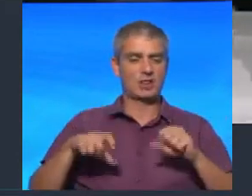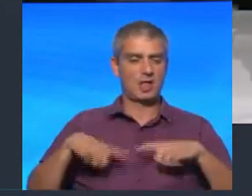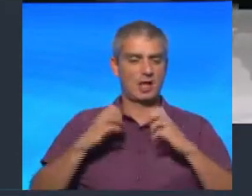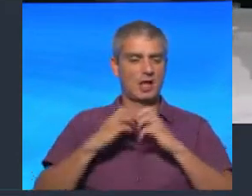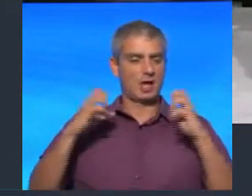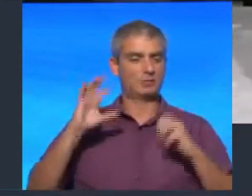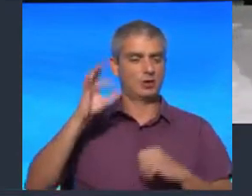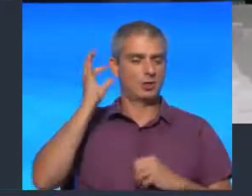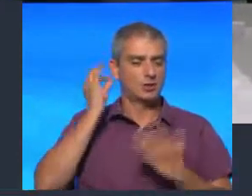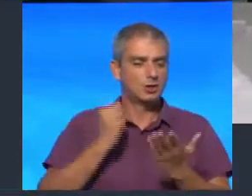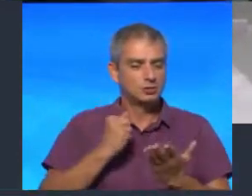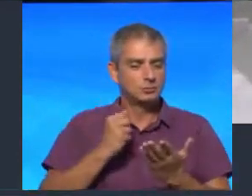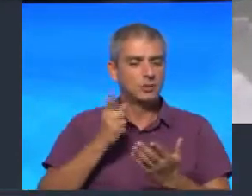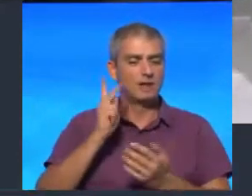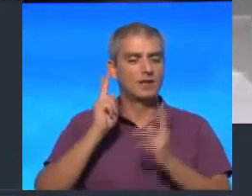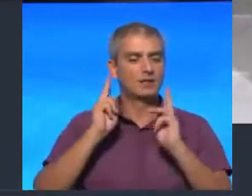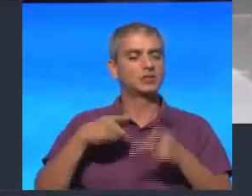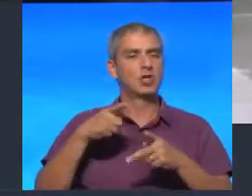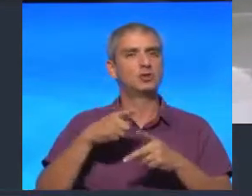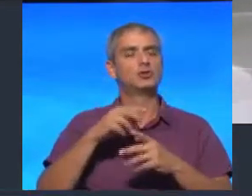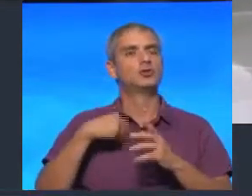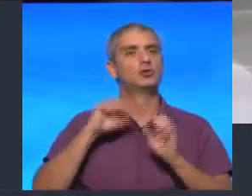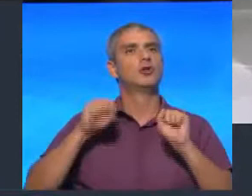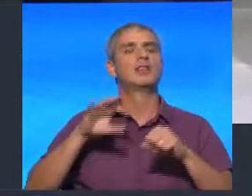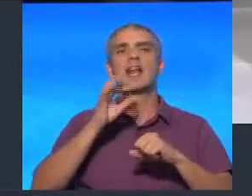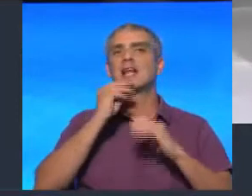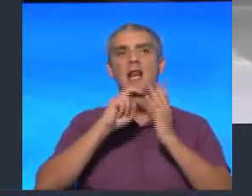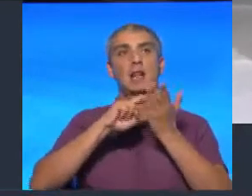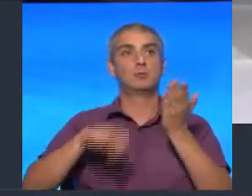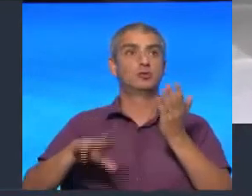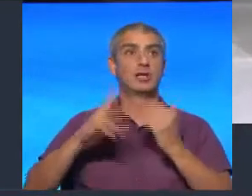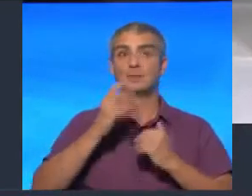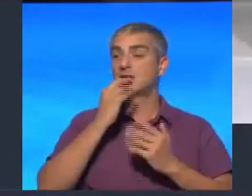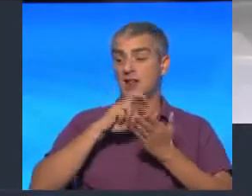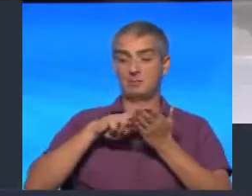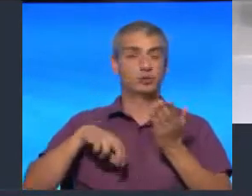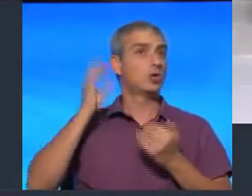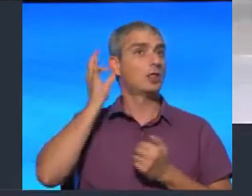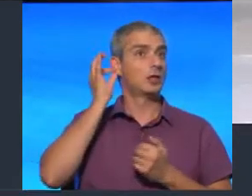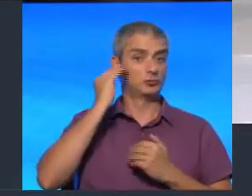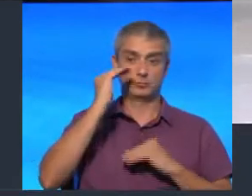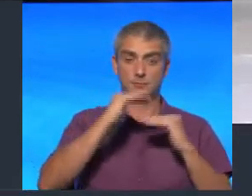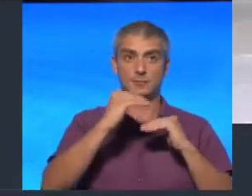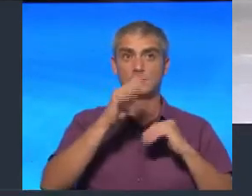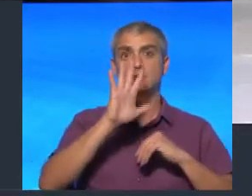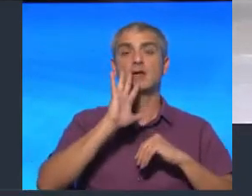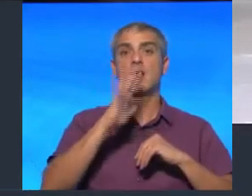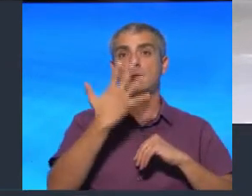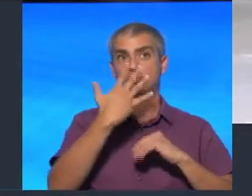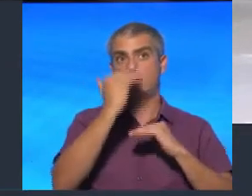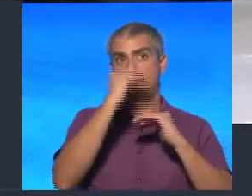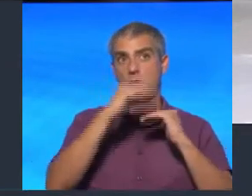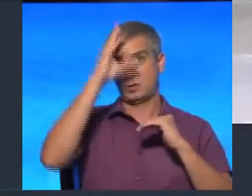של נשים, אבל יש לנו שליטה על גיל הפרישה שלהן. כל עוד גיל הפרישה של נשים נמוך בכ-5 שנים מזה של